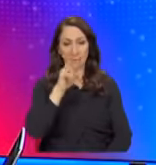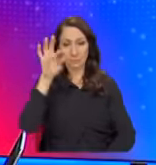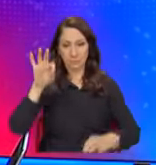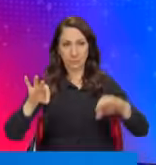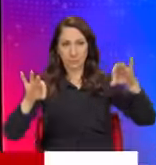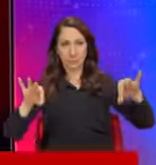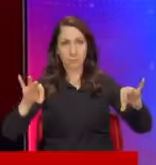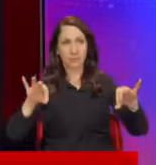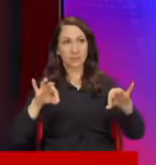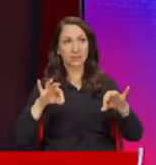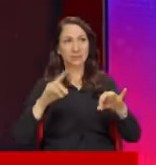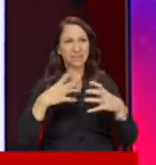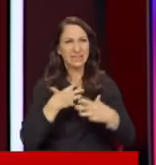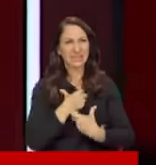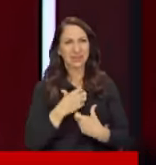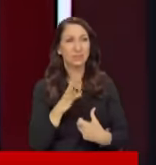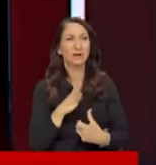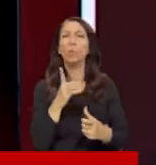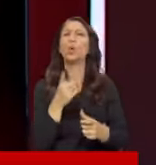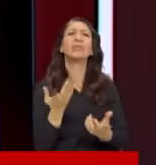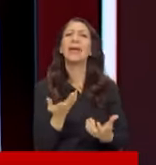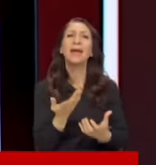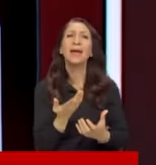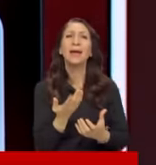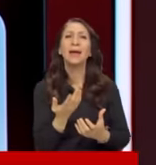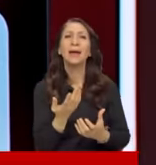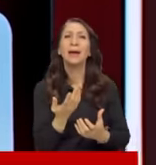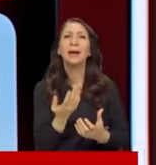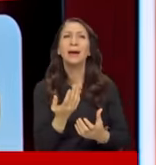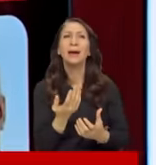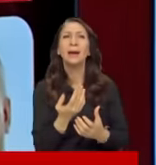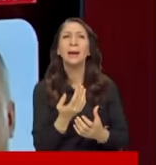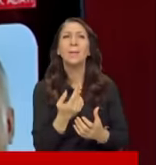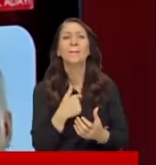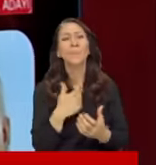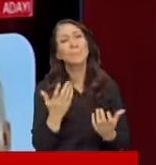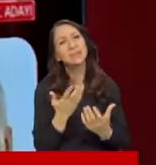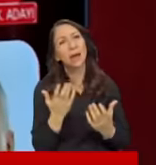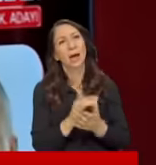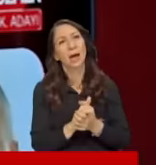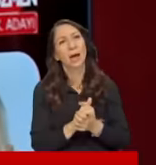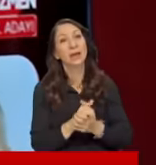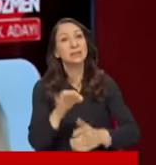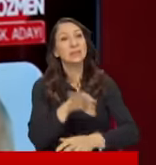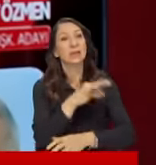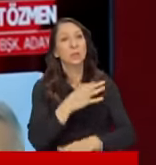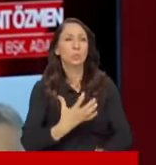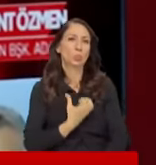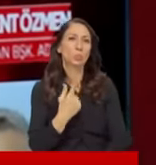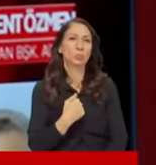bir Eee sıkıntımız oluştu Nedir o sıkıntı Eee ben mesela sarı yerde